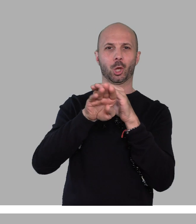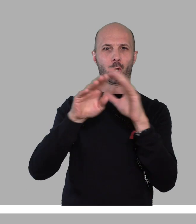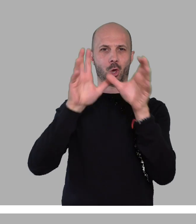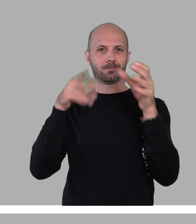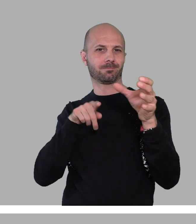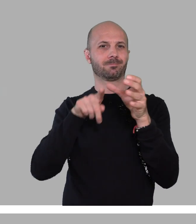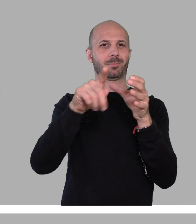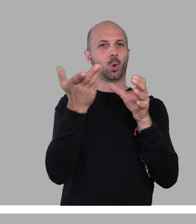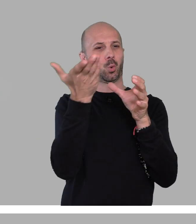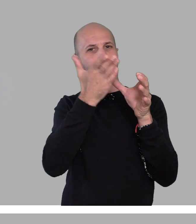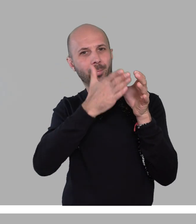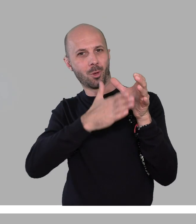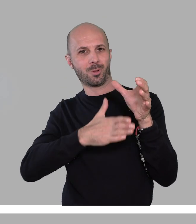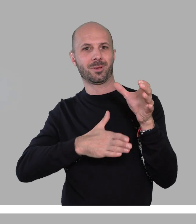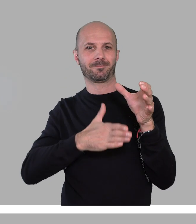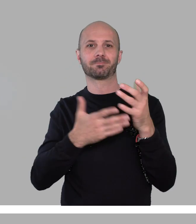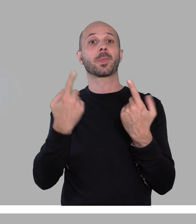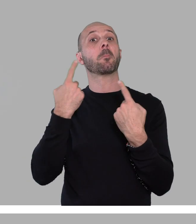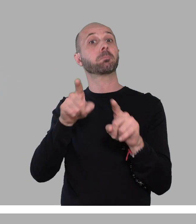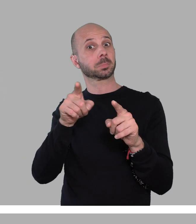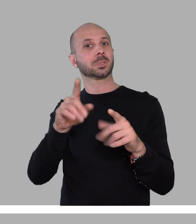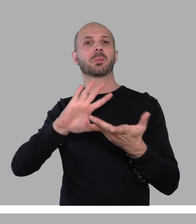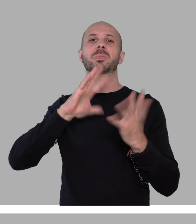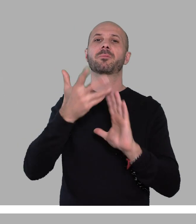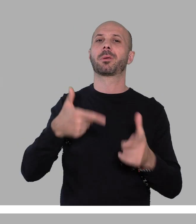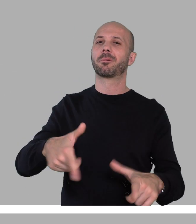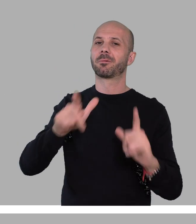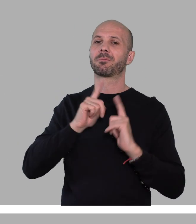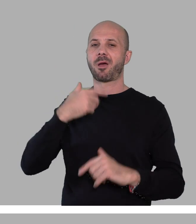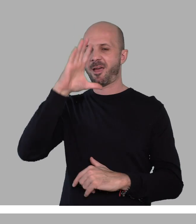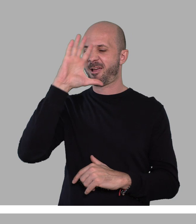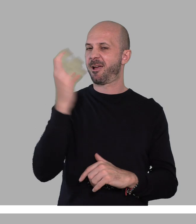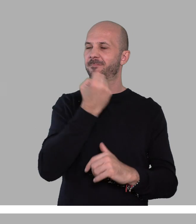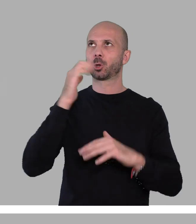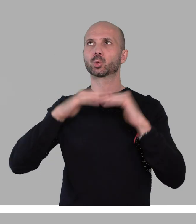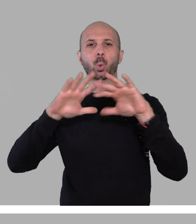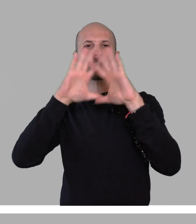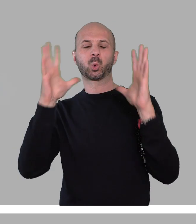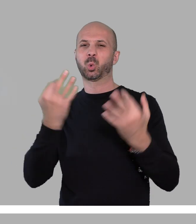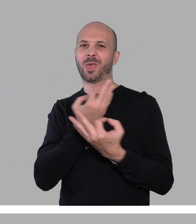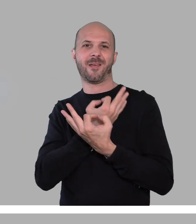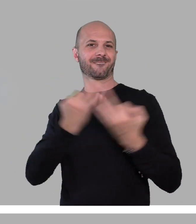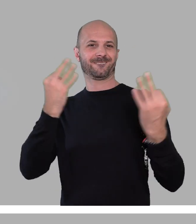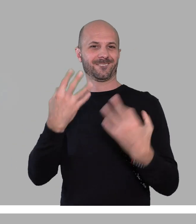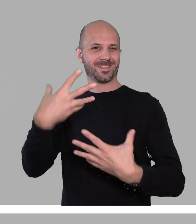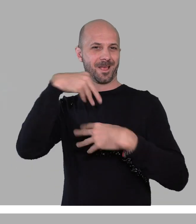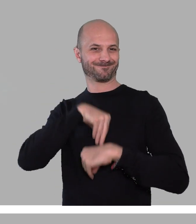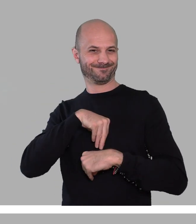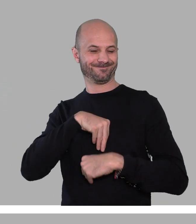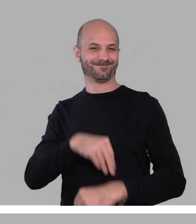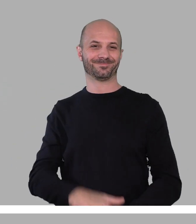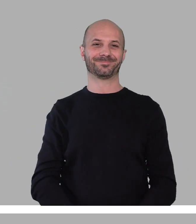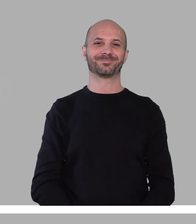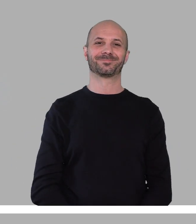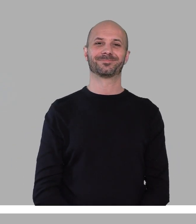l'interno della cupola, è possibile capirne in maniera perfetta la struttura. Ecco,